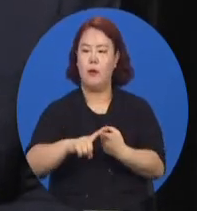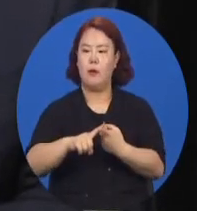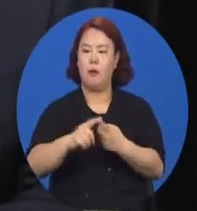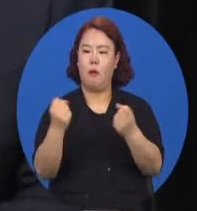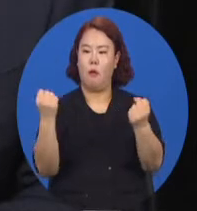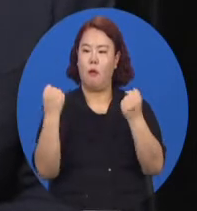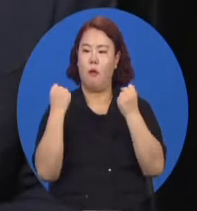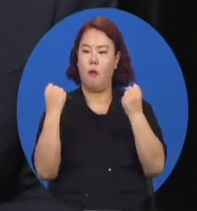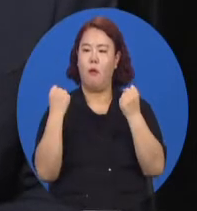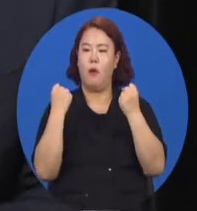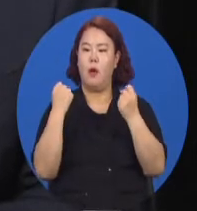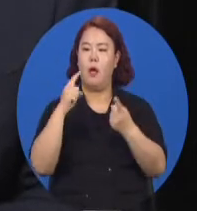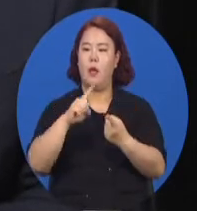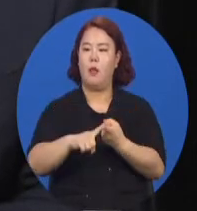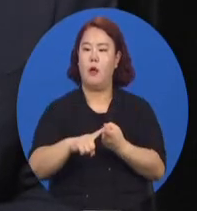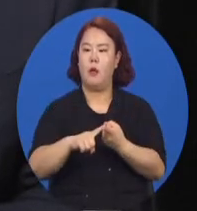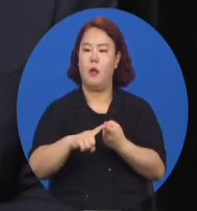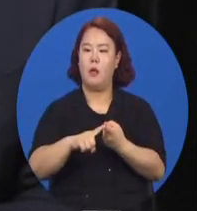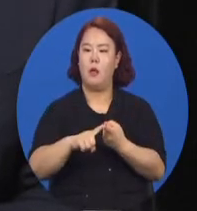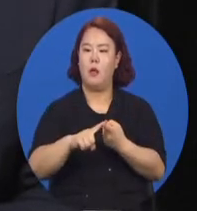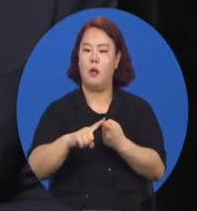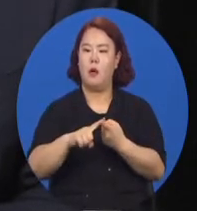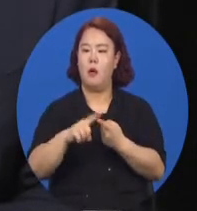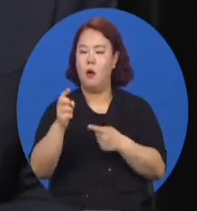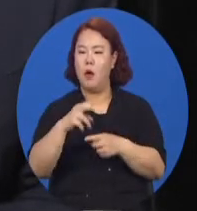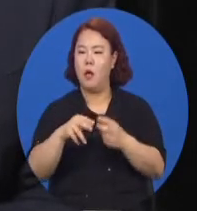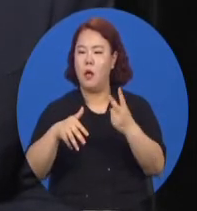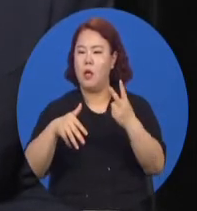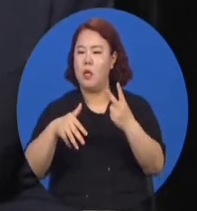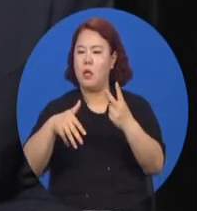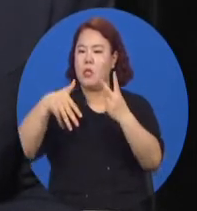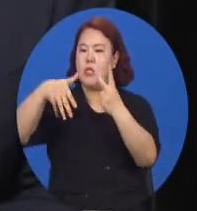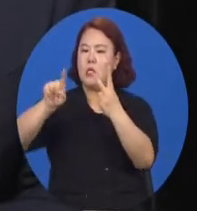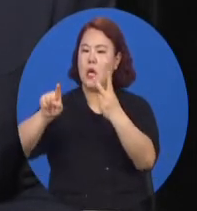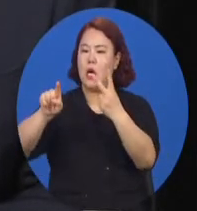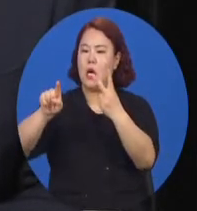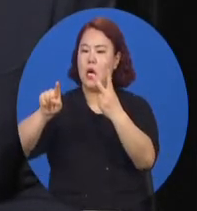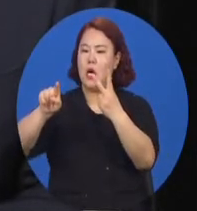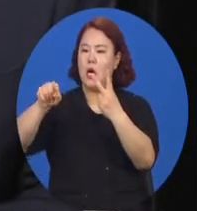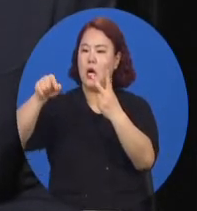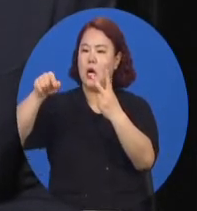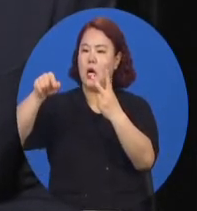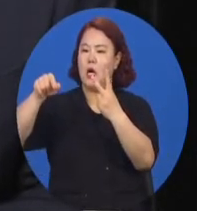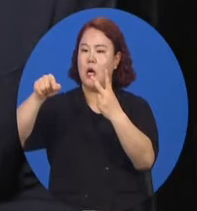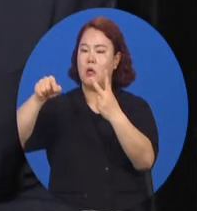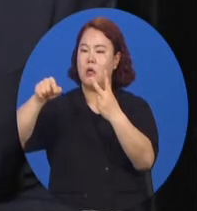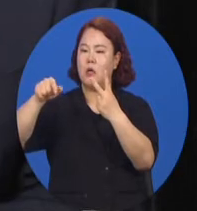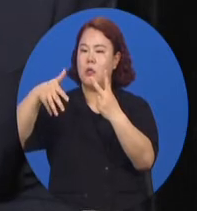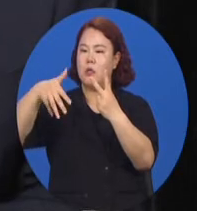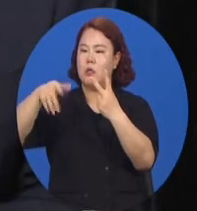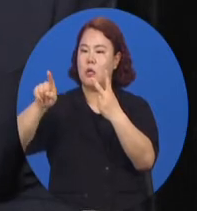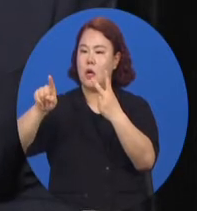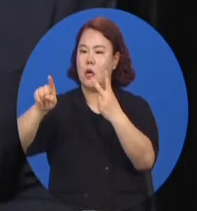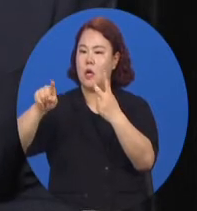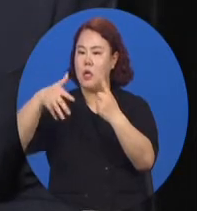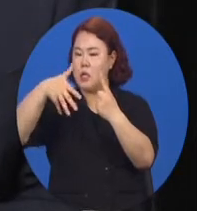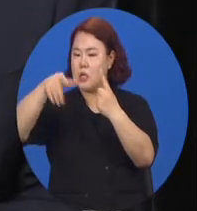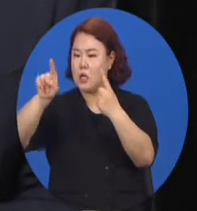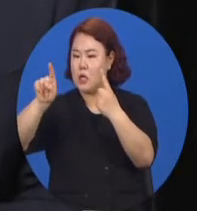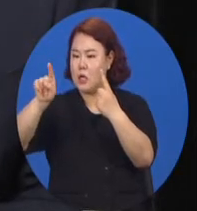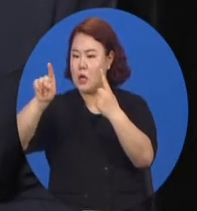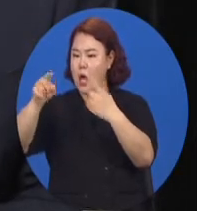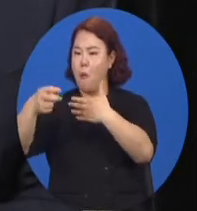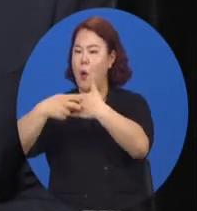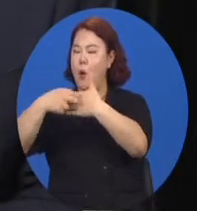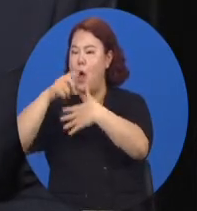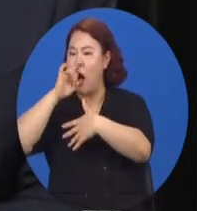건강의 2차, 문제. 2차 구속 문제에 대해서 질문 드렸습니다. 예? 2차 구속 문제. 2차? 예. 1차로